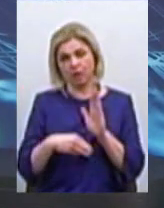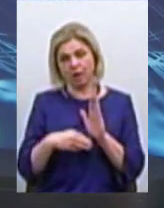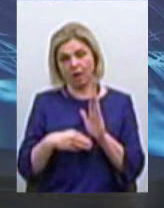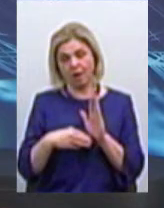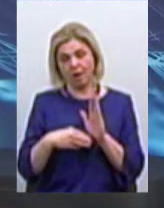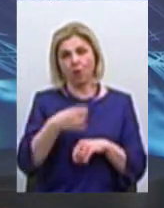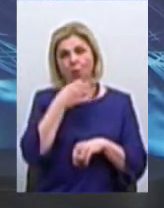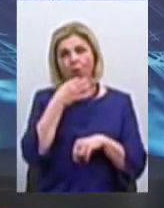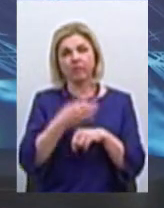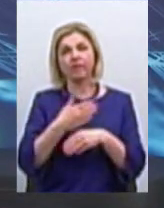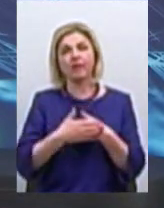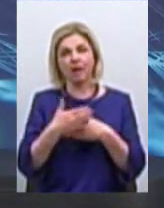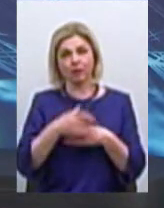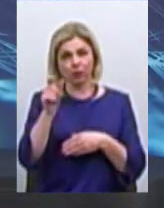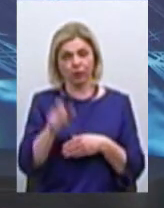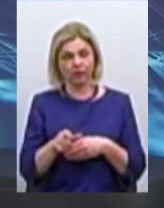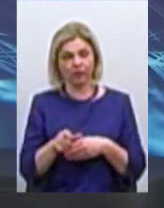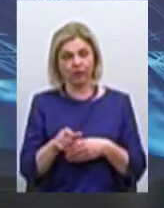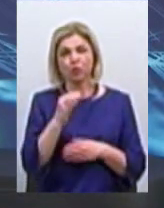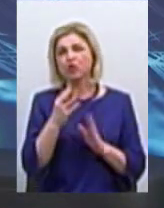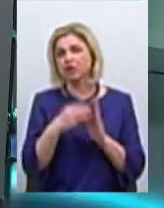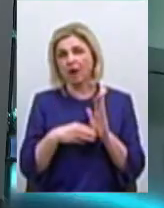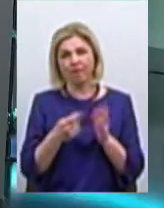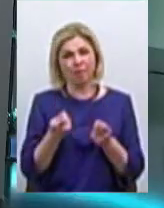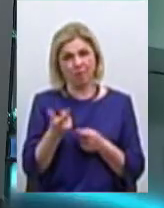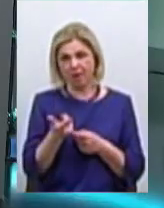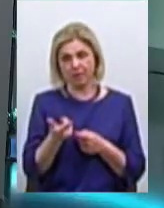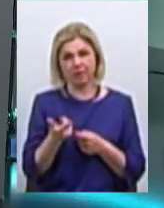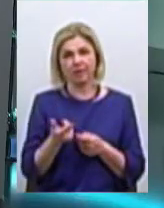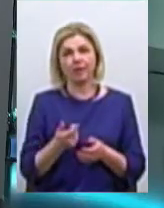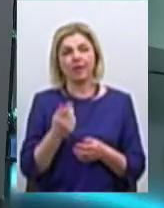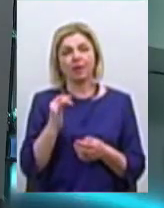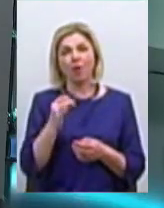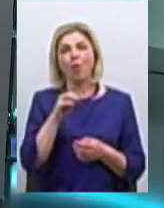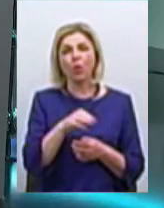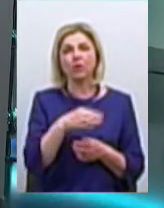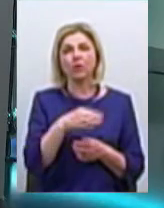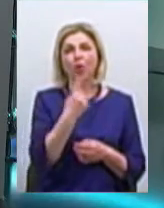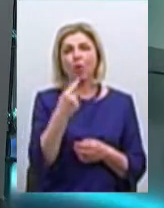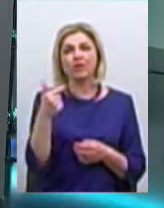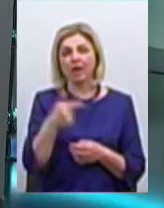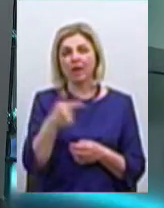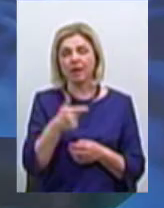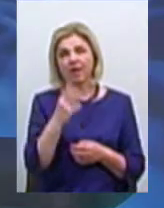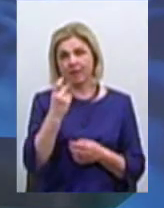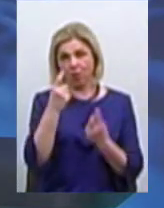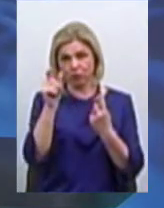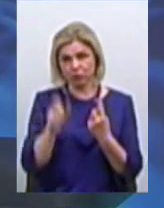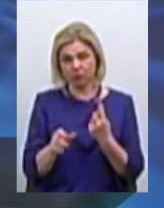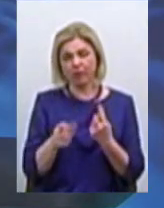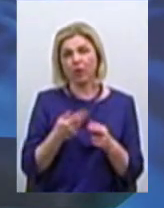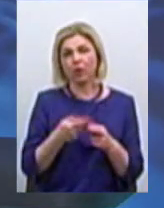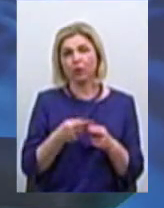відповідальності. Але штрафи, звісно, маленькі і від 51 гривні на громадянина,